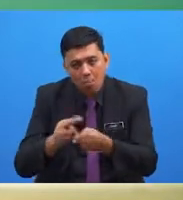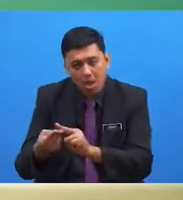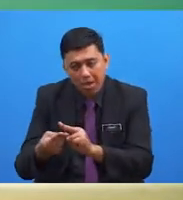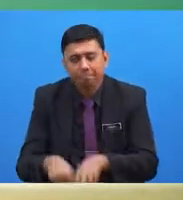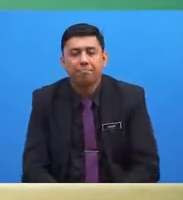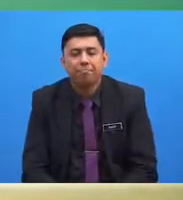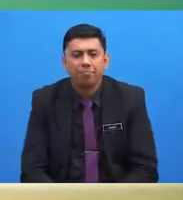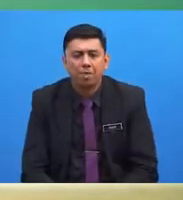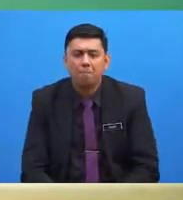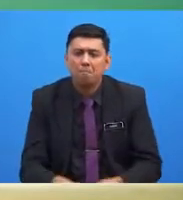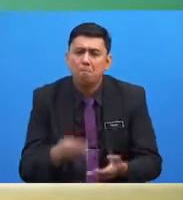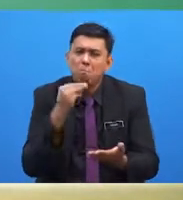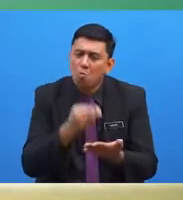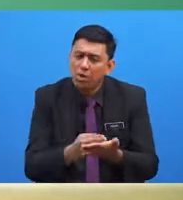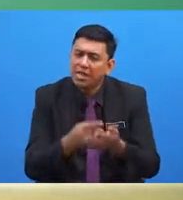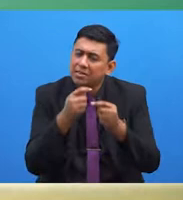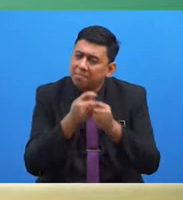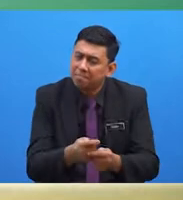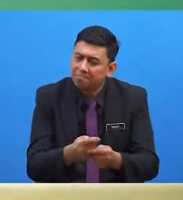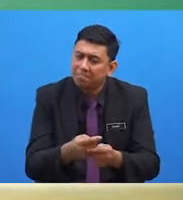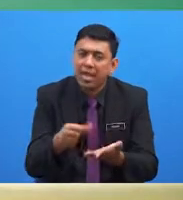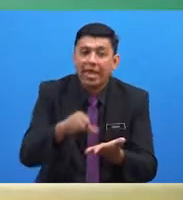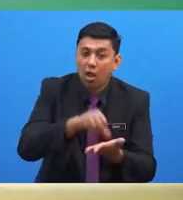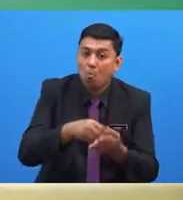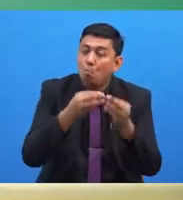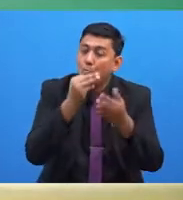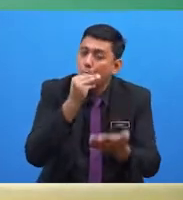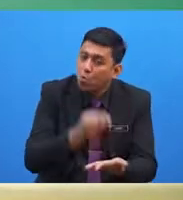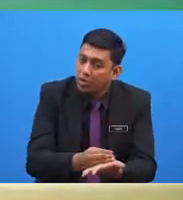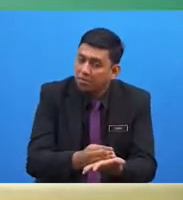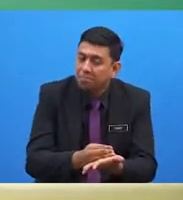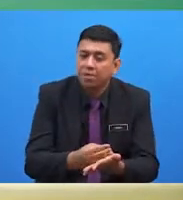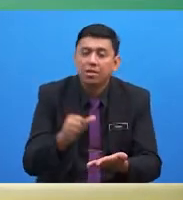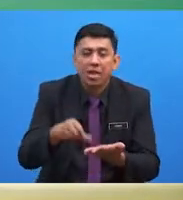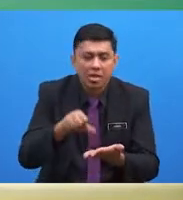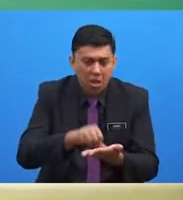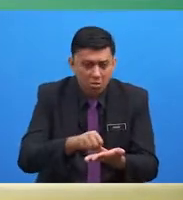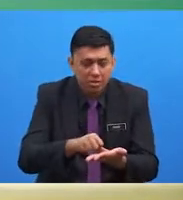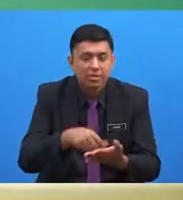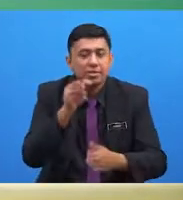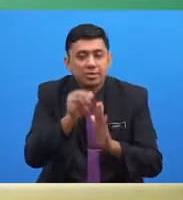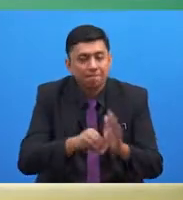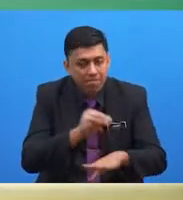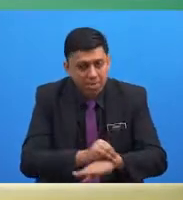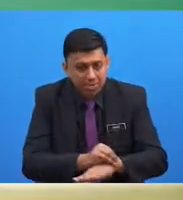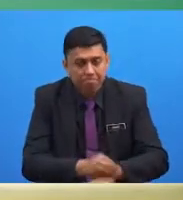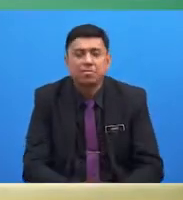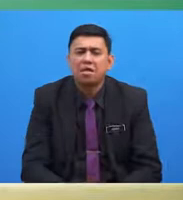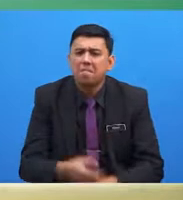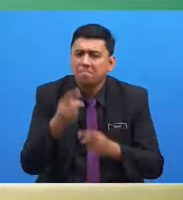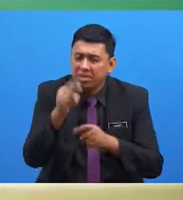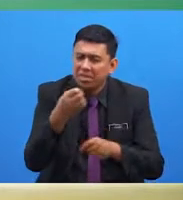Mengikut kaedah modal tetap, akaun modal dan akaun semasa perlu